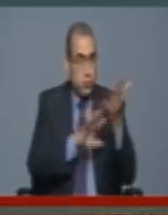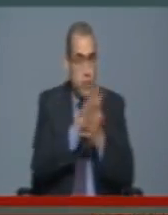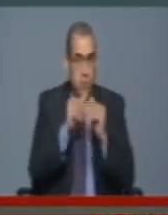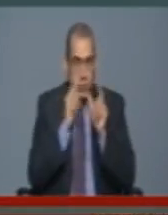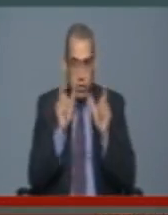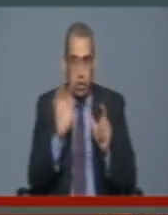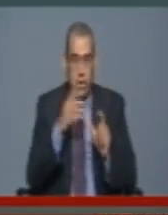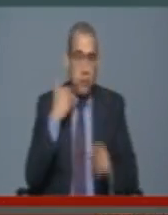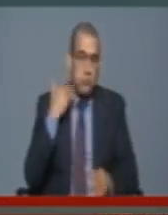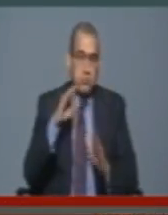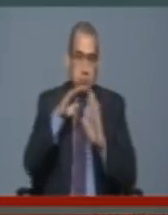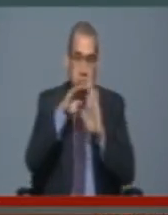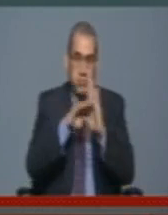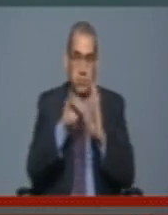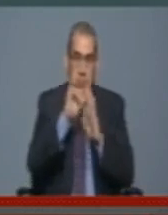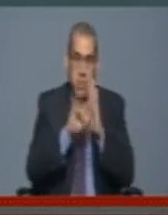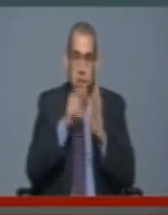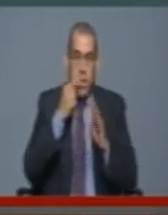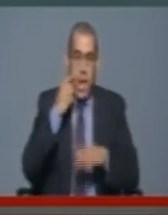والقيم والأخلاق